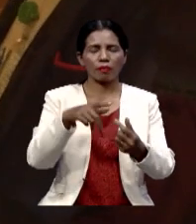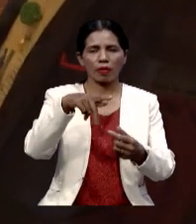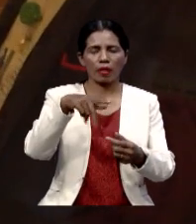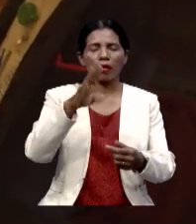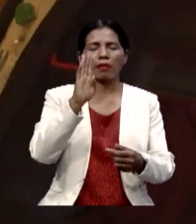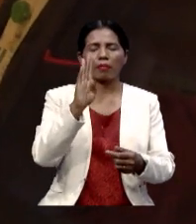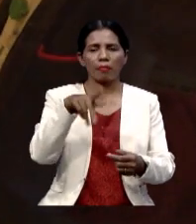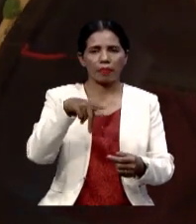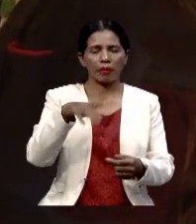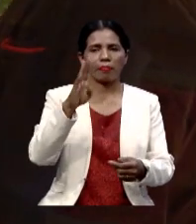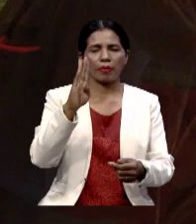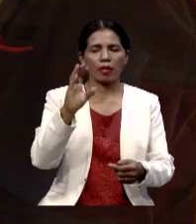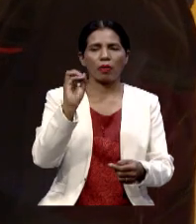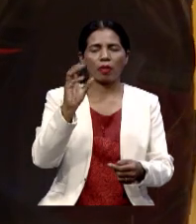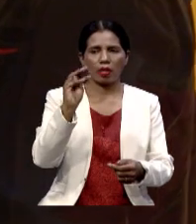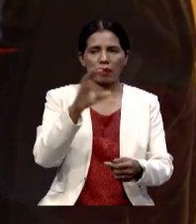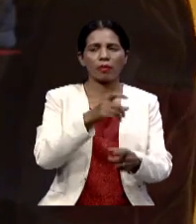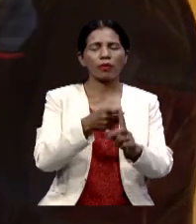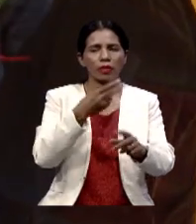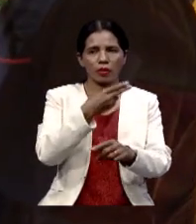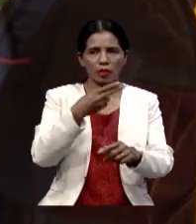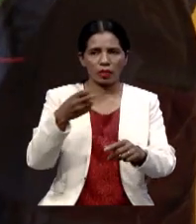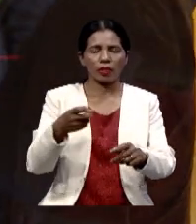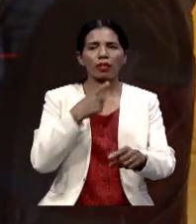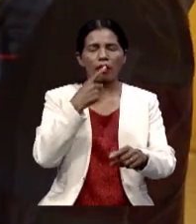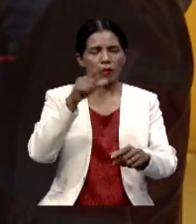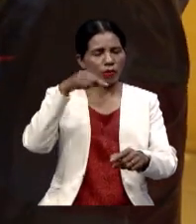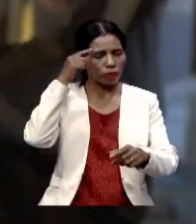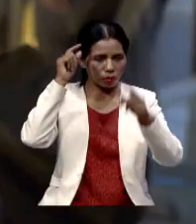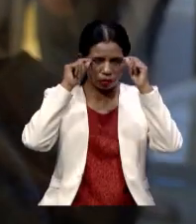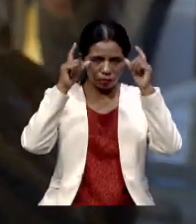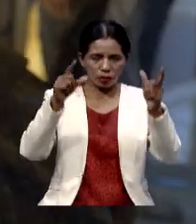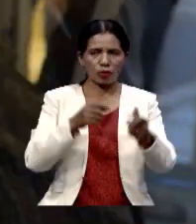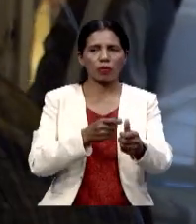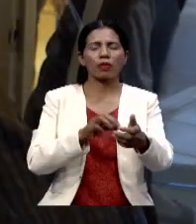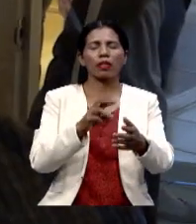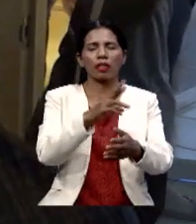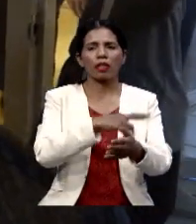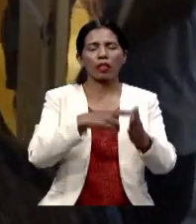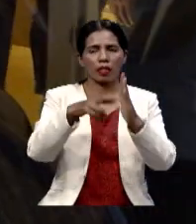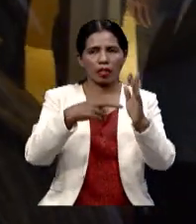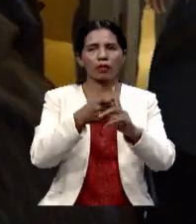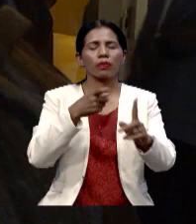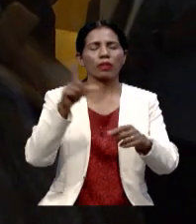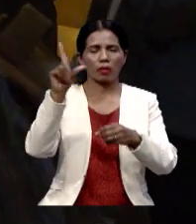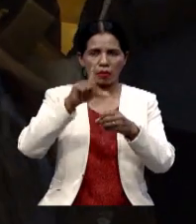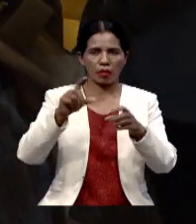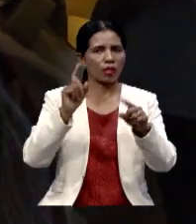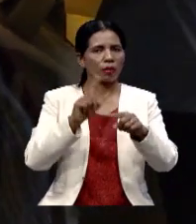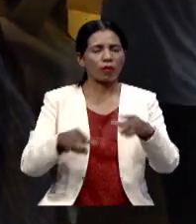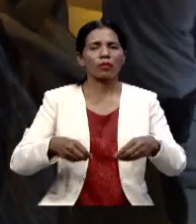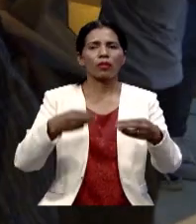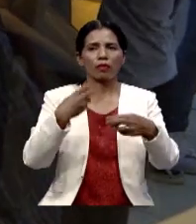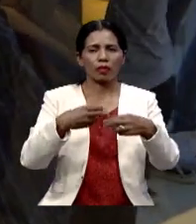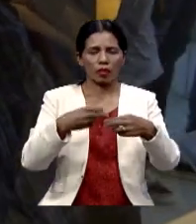Rusia Indonesia, recomenda para o governo Timor-Leste no IFISA, o de prensa requisitos do seu laboratório nian, a tua bela foi